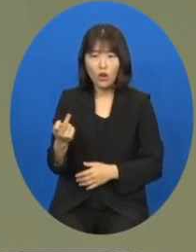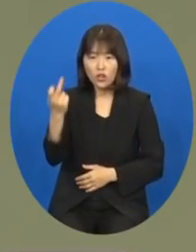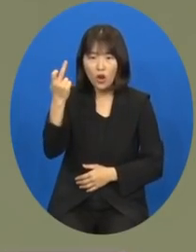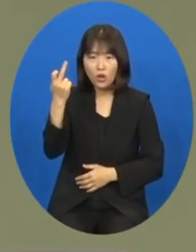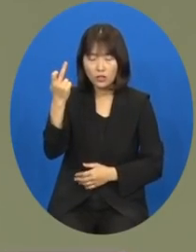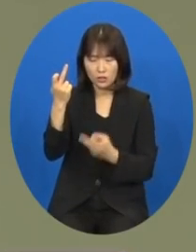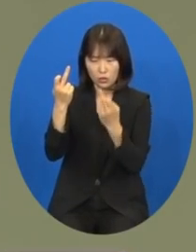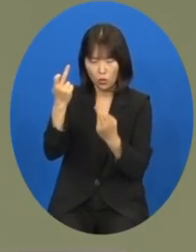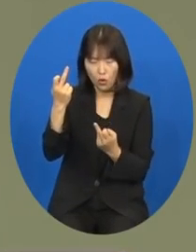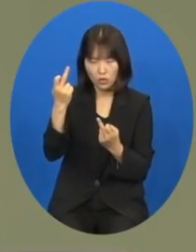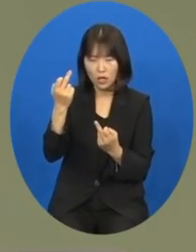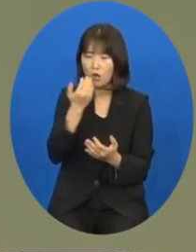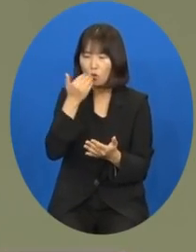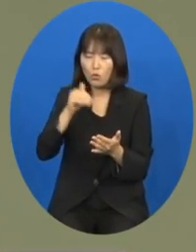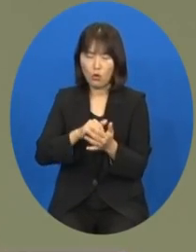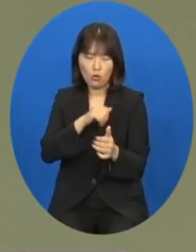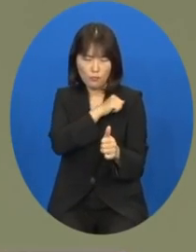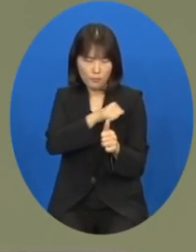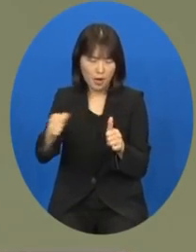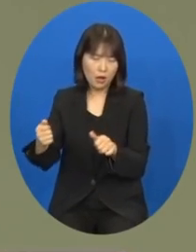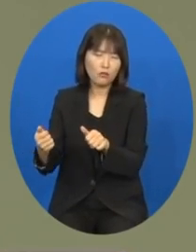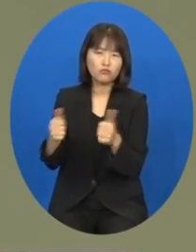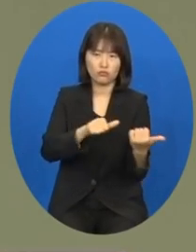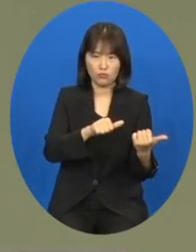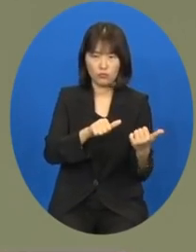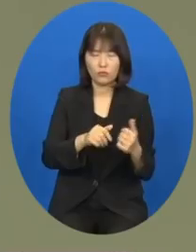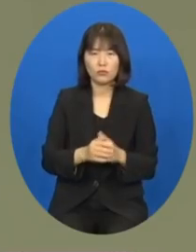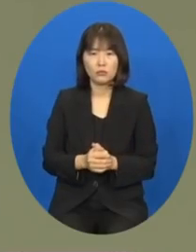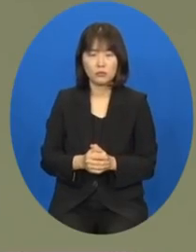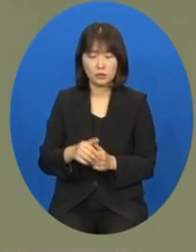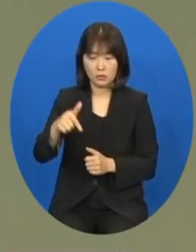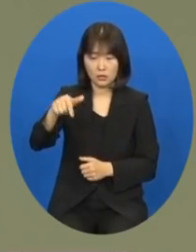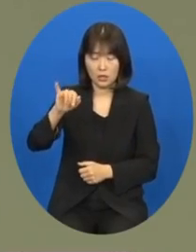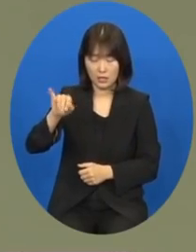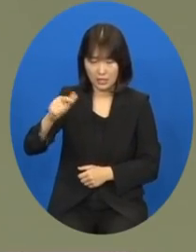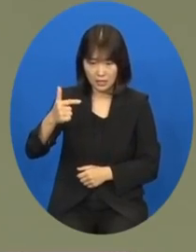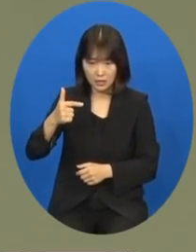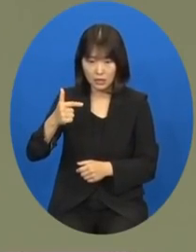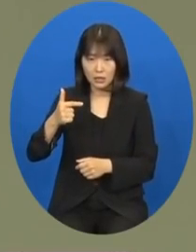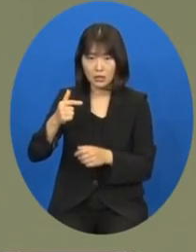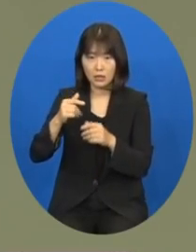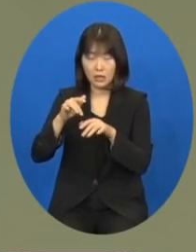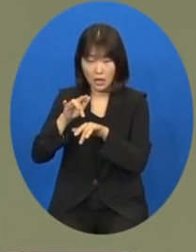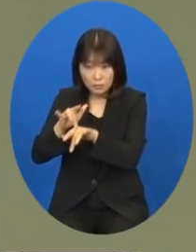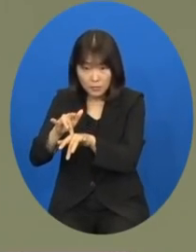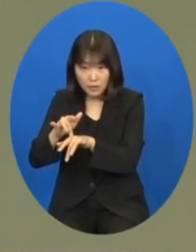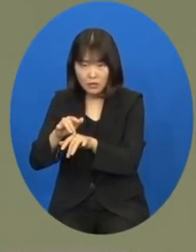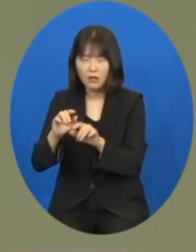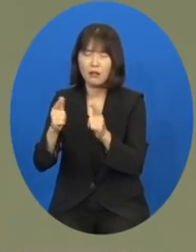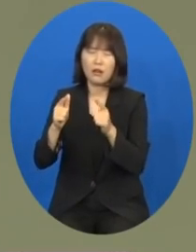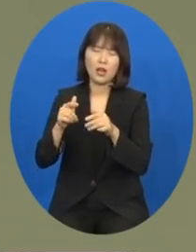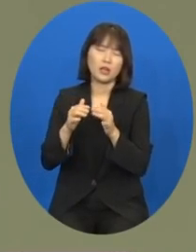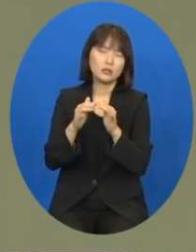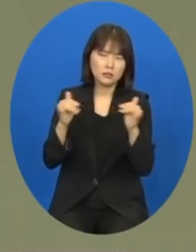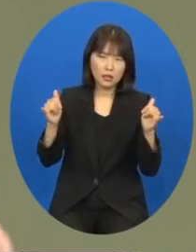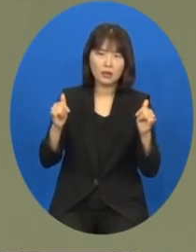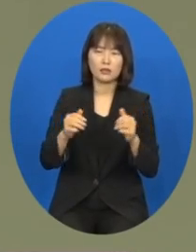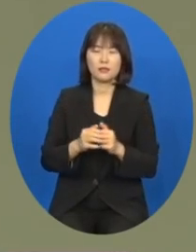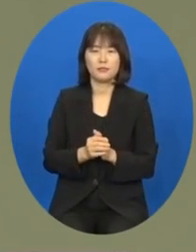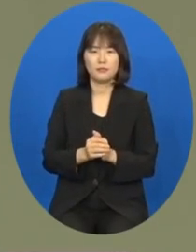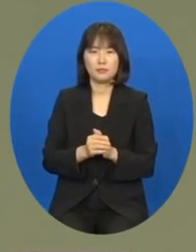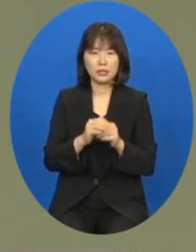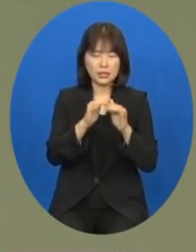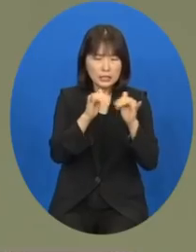축인 사건 가희는 앙 납니까 사람이었습니다 악마 나서 축인 기괴한 사람인데